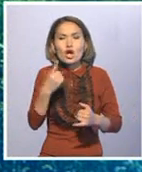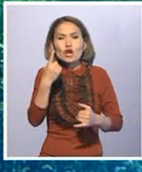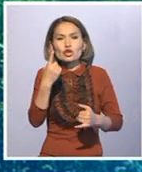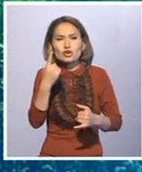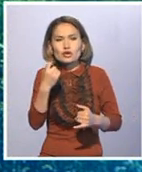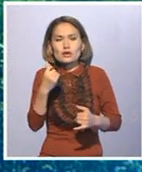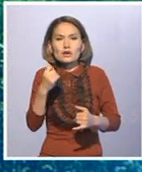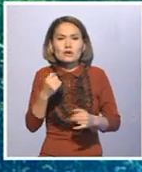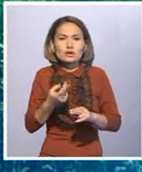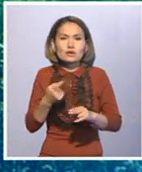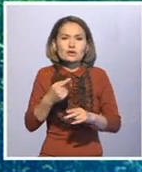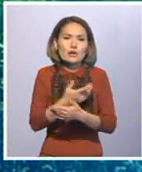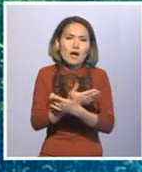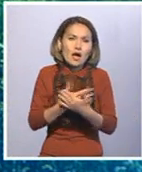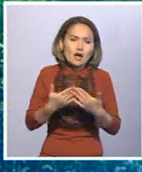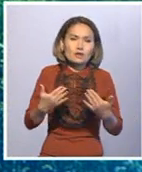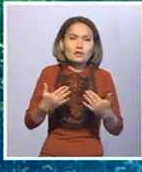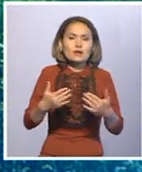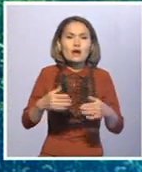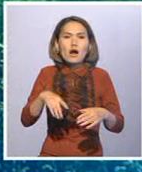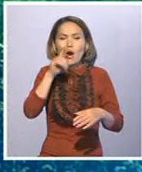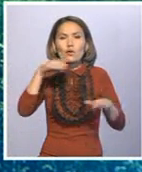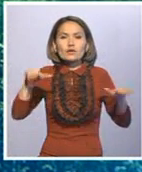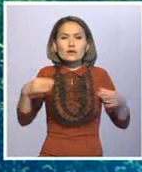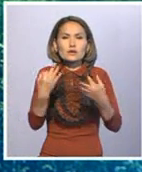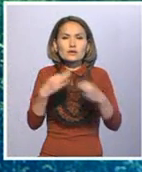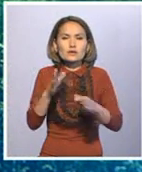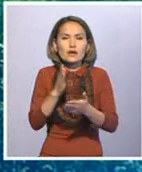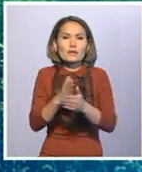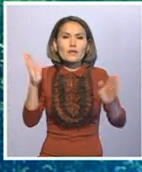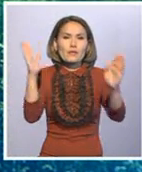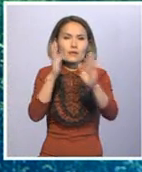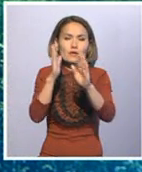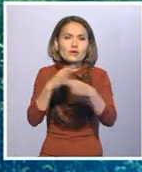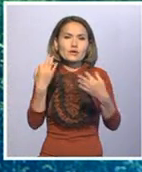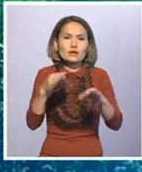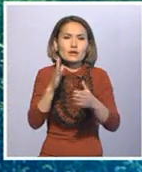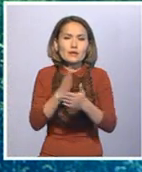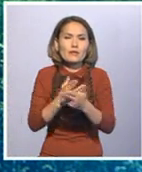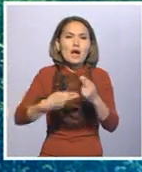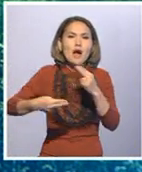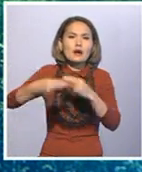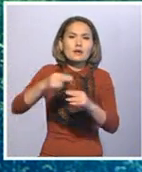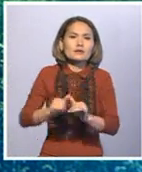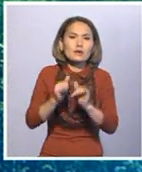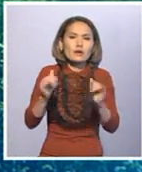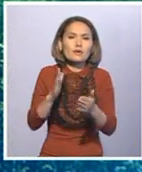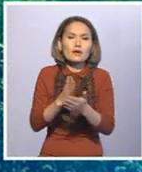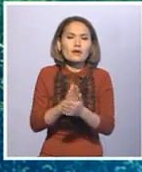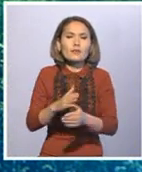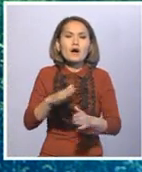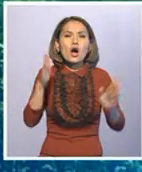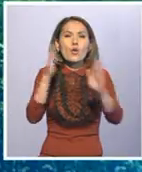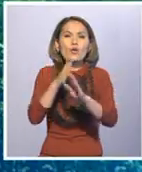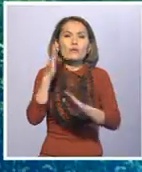толып, оның жүзін табиғат аясына жіберді. Қызыл кітапқа енген құсты қадағалауда өз міндетіне алған кәсіпкердің бастамасын өңірлік орман және